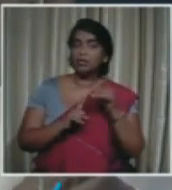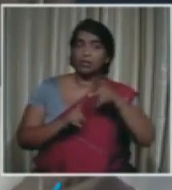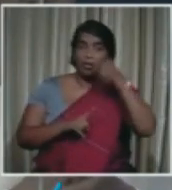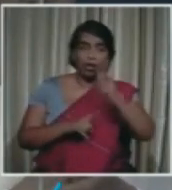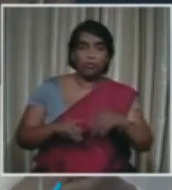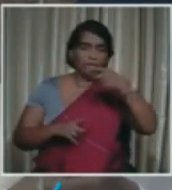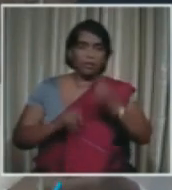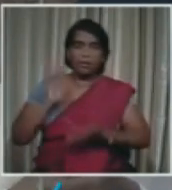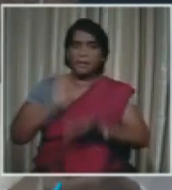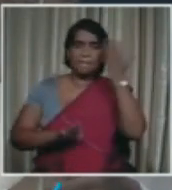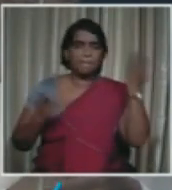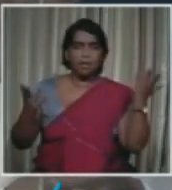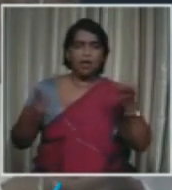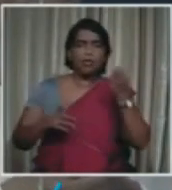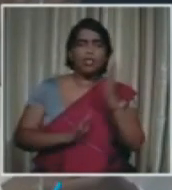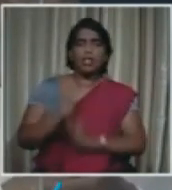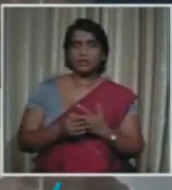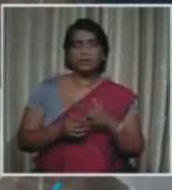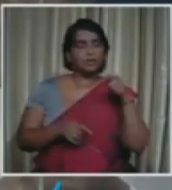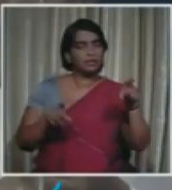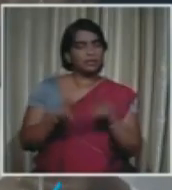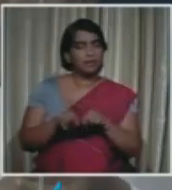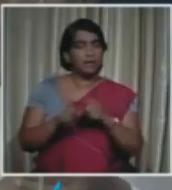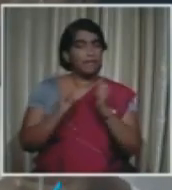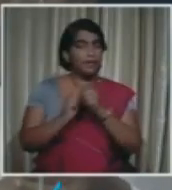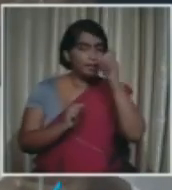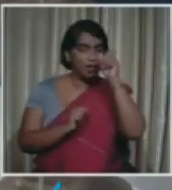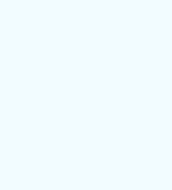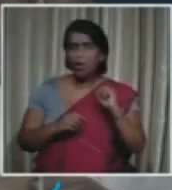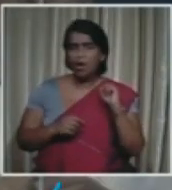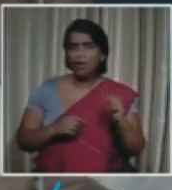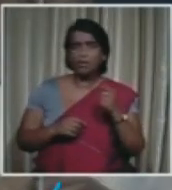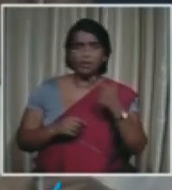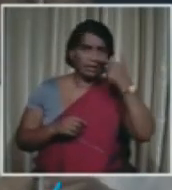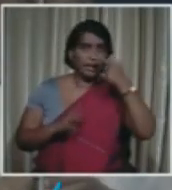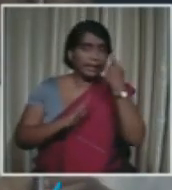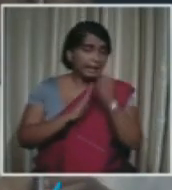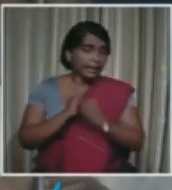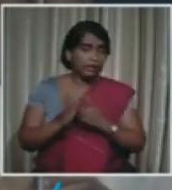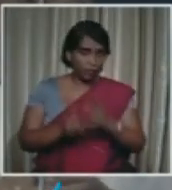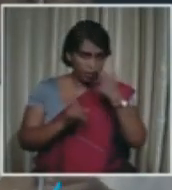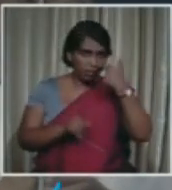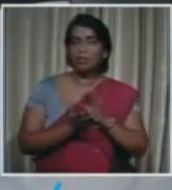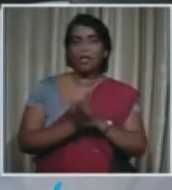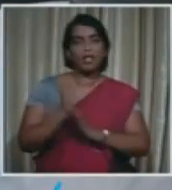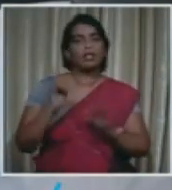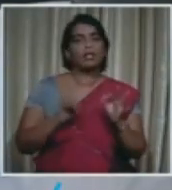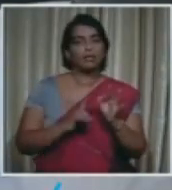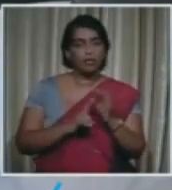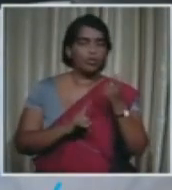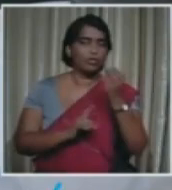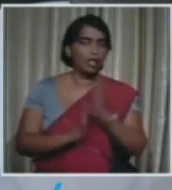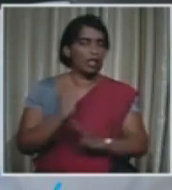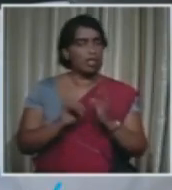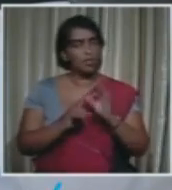මිලේකට දාන්න බෑ කියලා. ඒතකොට දැන් මුදල් ඇමතිවරයෙක් නැහැ. වැඩ බලන මුදල් ඇමතිවරයෙකුත් නැහැ. දැන් නීත්‍යානුකූලවද මේ තෙල් මිල වැඩි කරේ? මුදල් ඇමතිතුමා